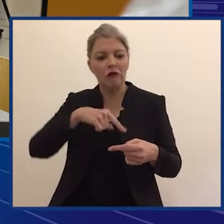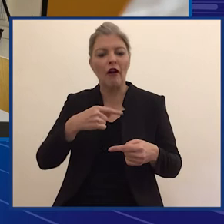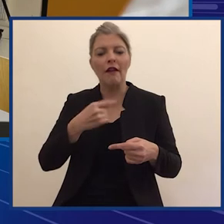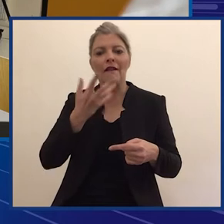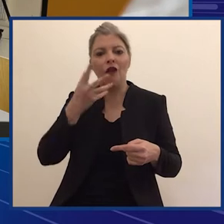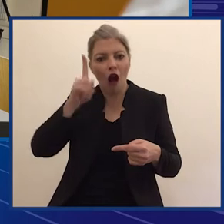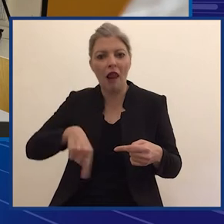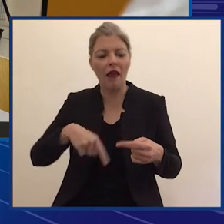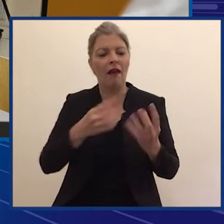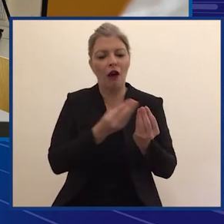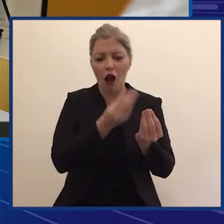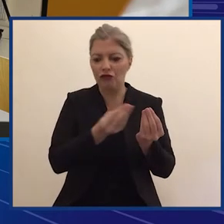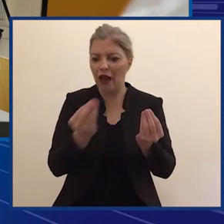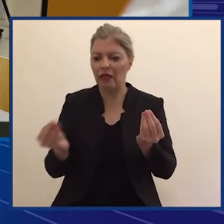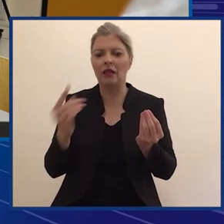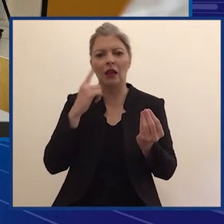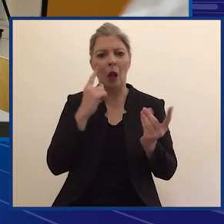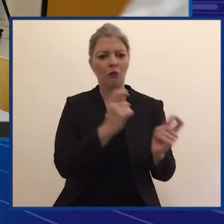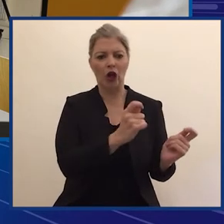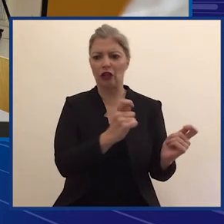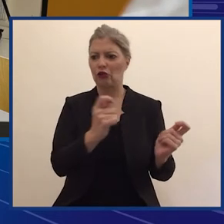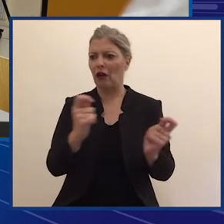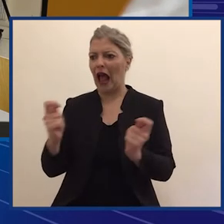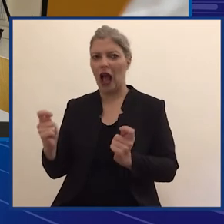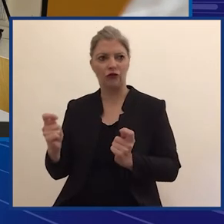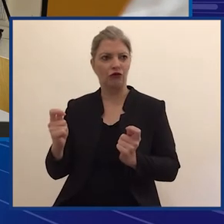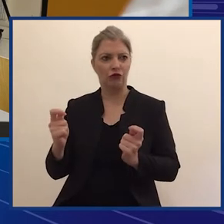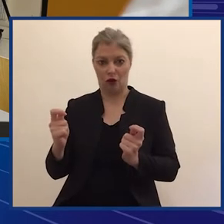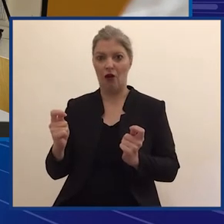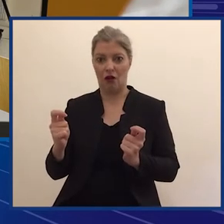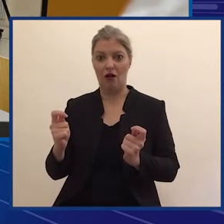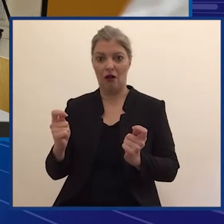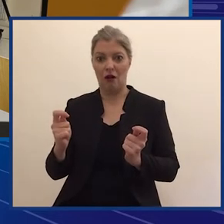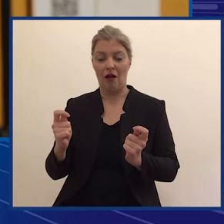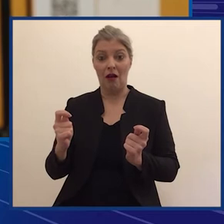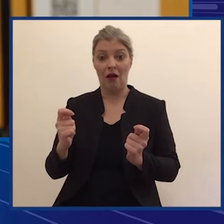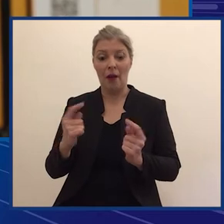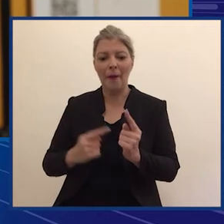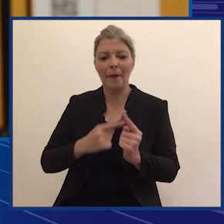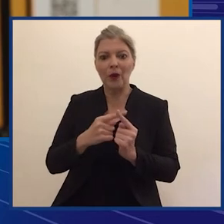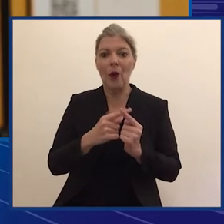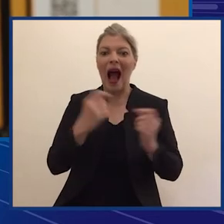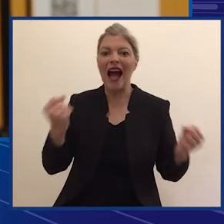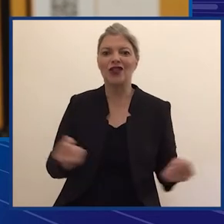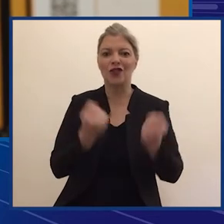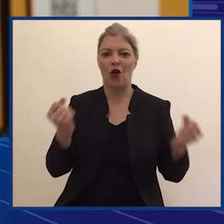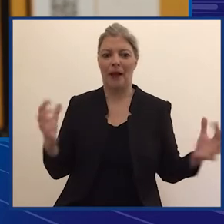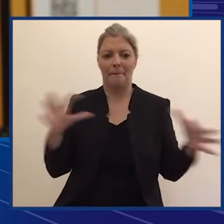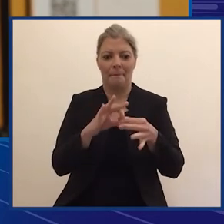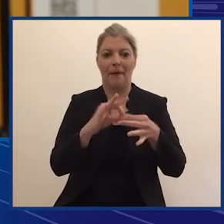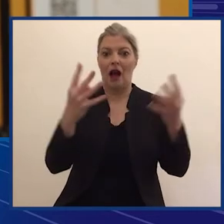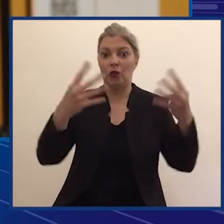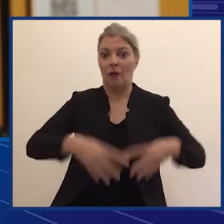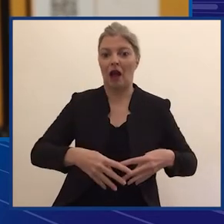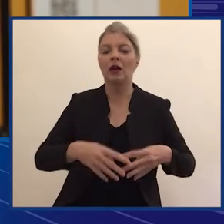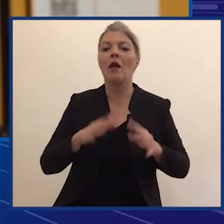in grado di monitorare quello che succede intorno a noi e compiere delle azioni automatiche, dei riflessi, ma vogliamo che intorno